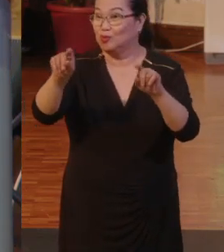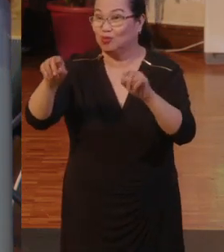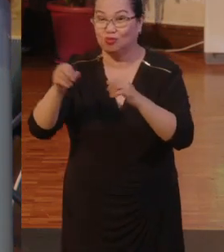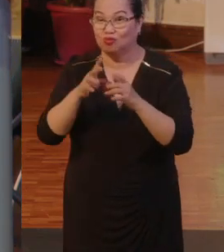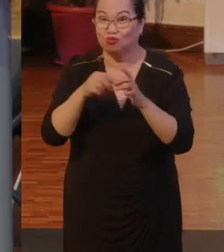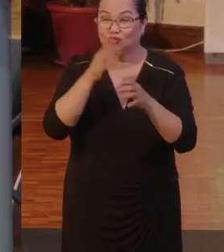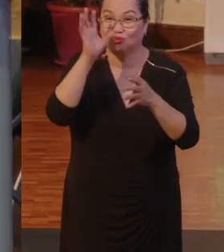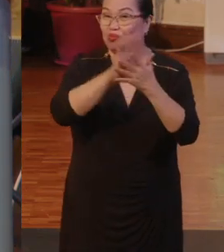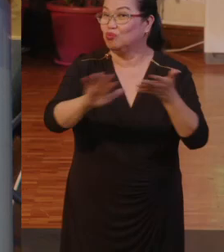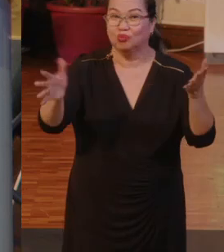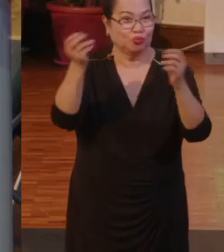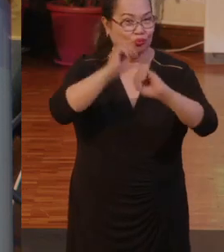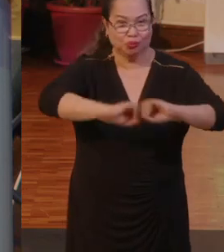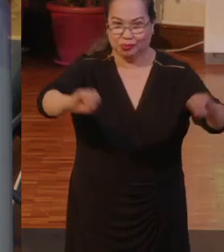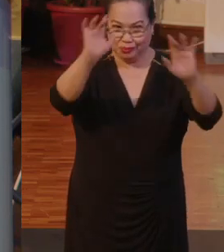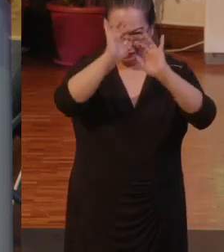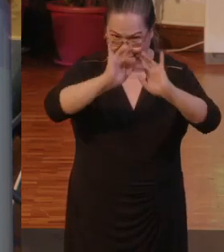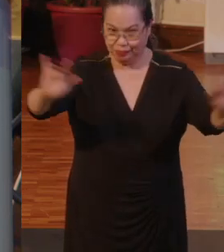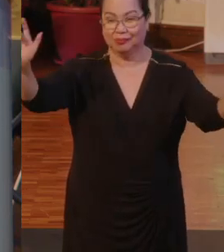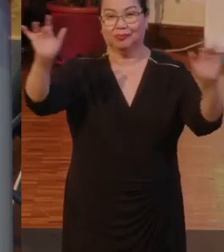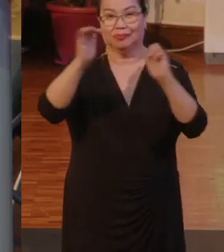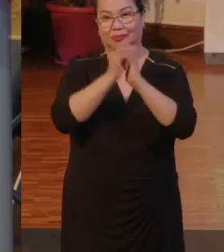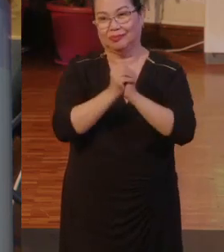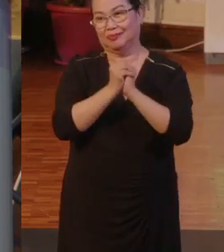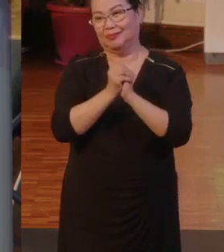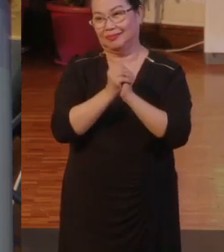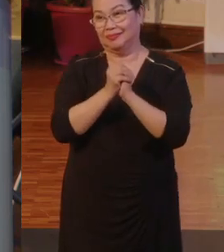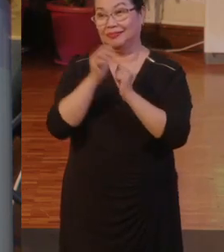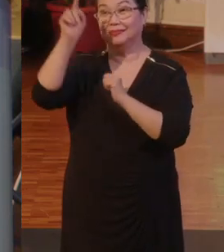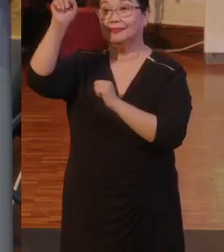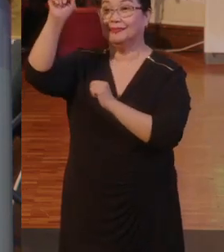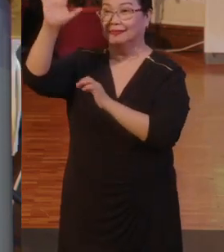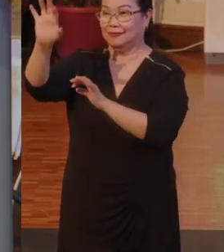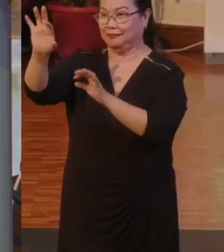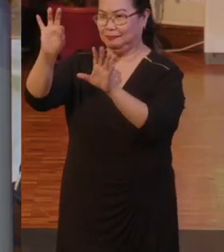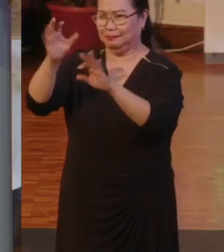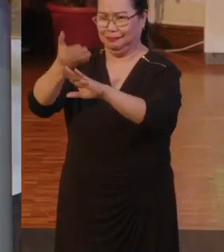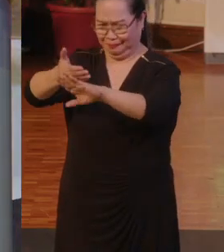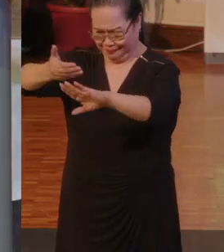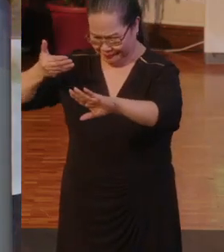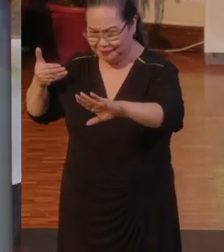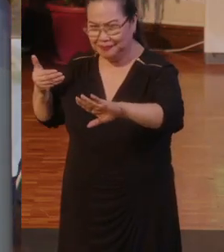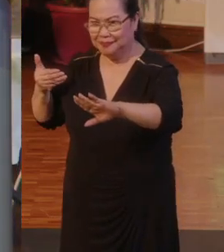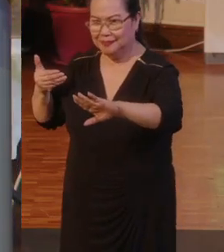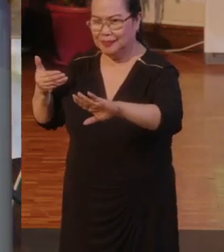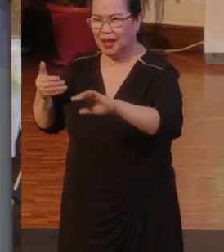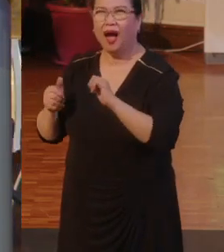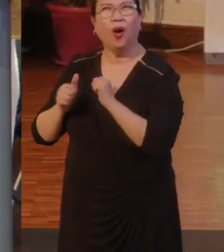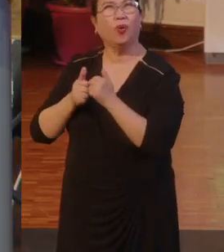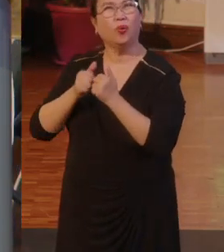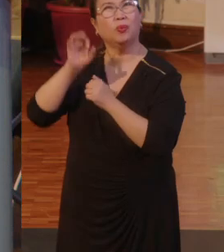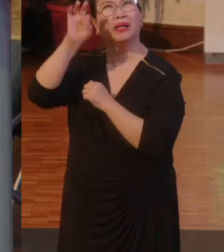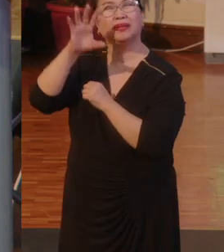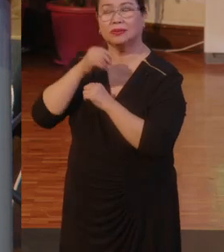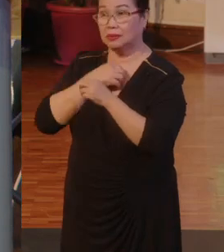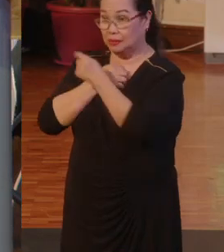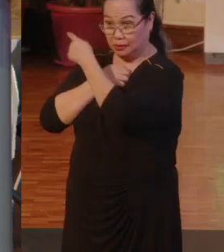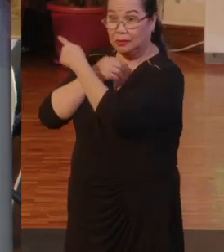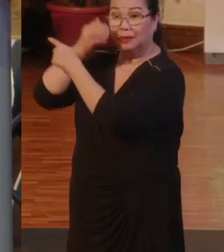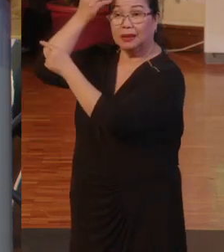sinasabi, wala pa kayong sinasamba. Pinili niya tayo before the foundation of the world. Paano ba yun, pastor? Hindi ko